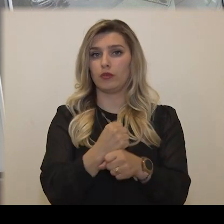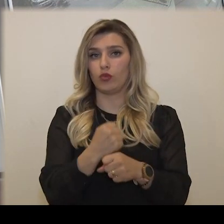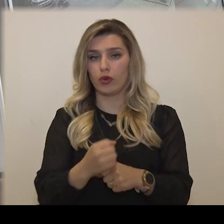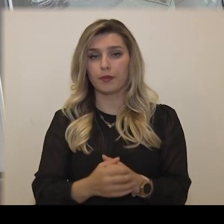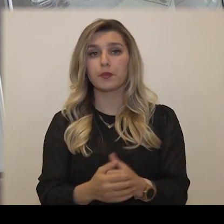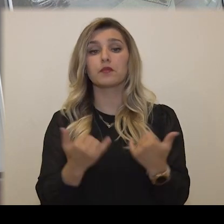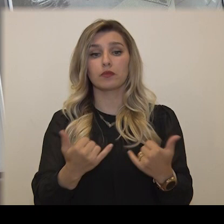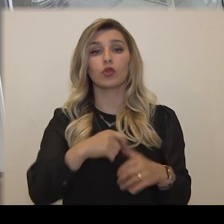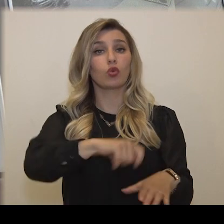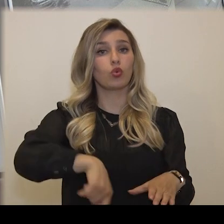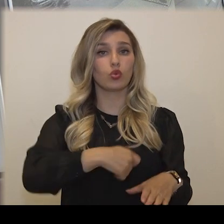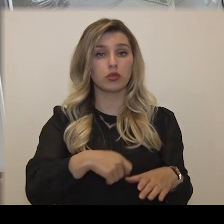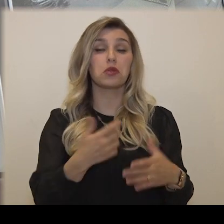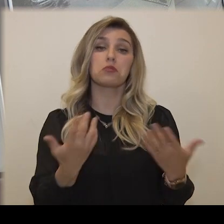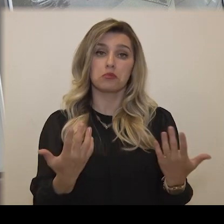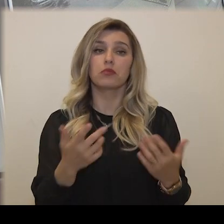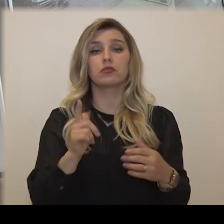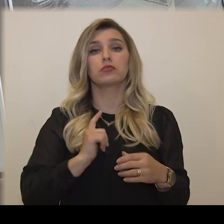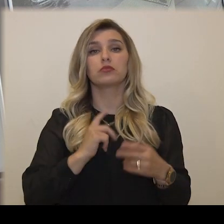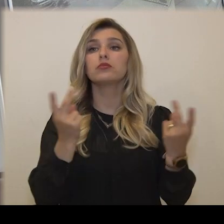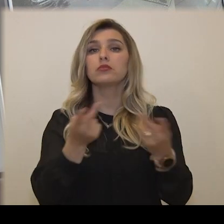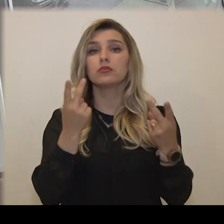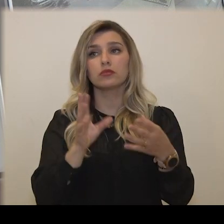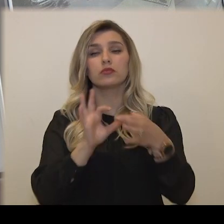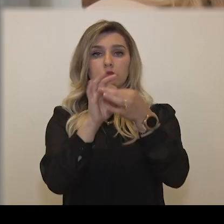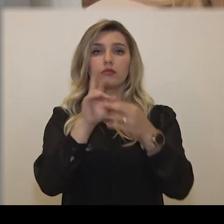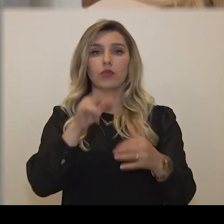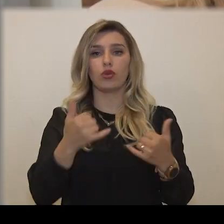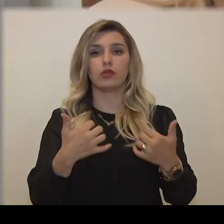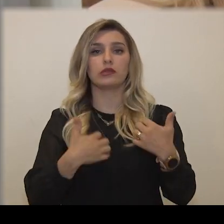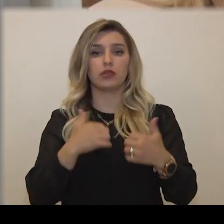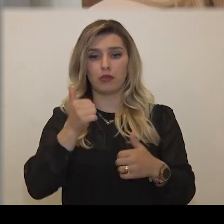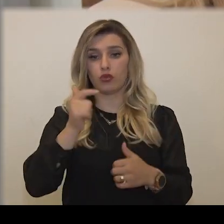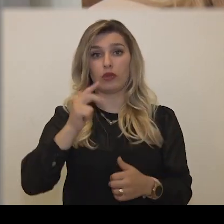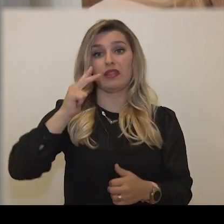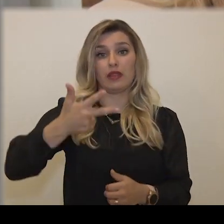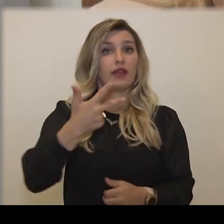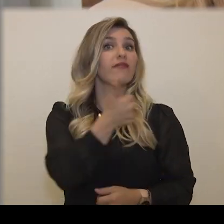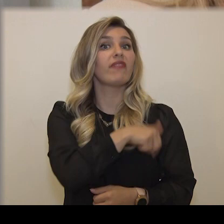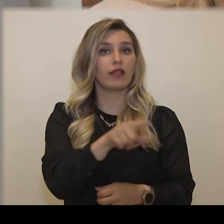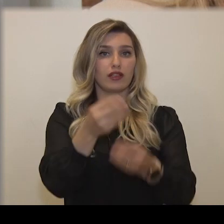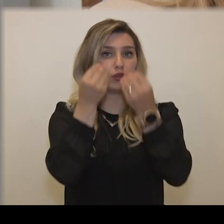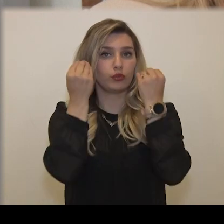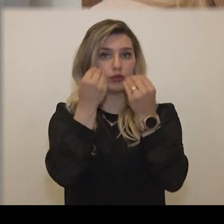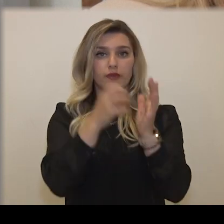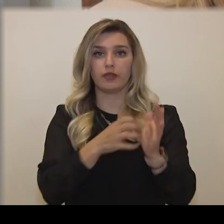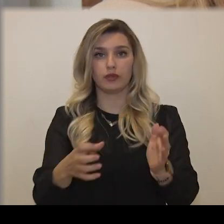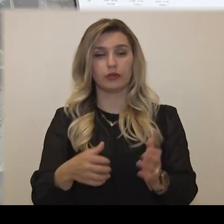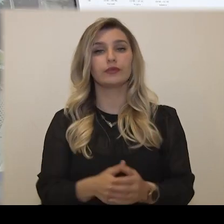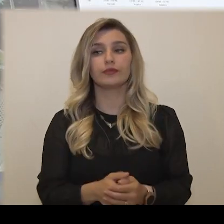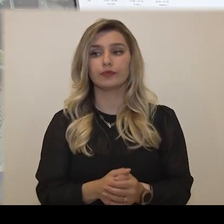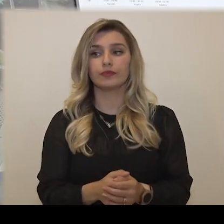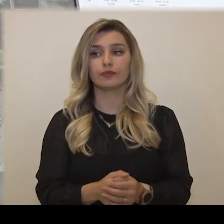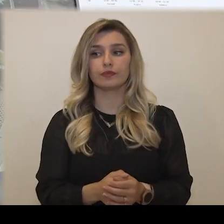për kuzhineri besoj se të ta gjenë vetin, masi është e treti vit që e ndjekin këtë drejtim.